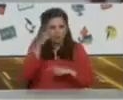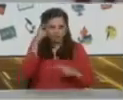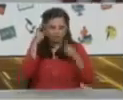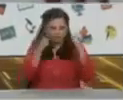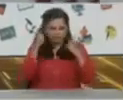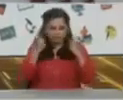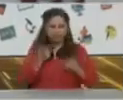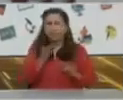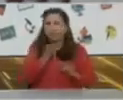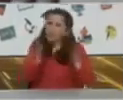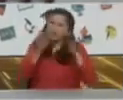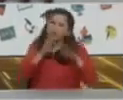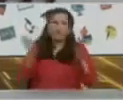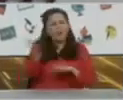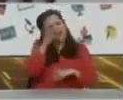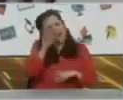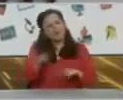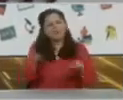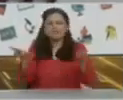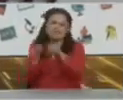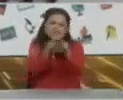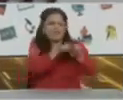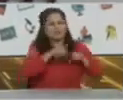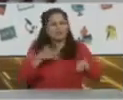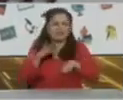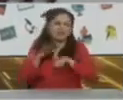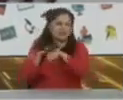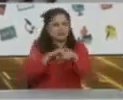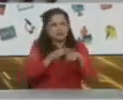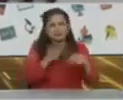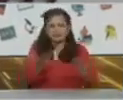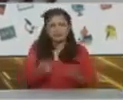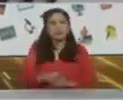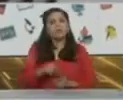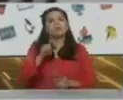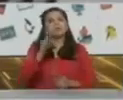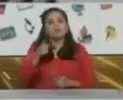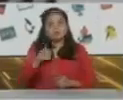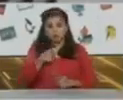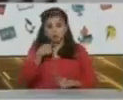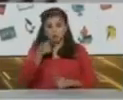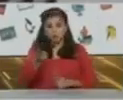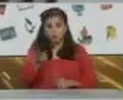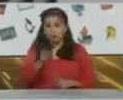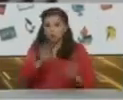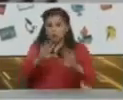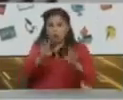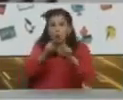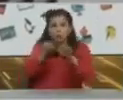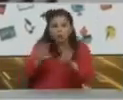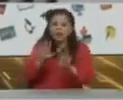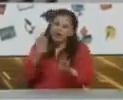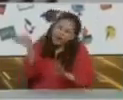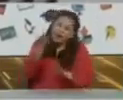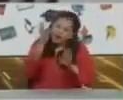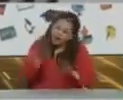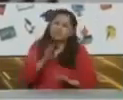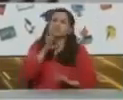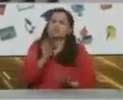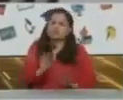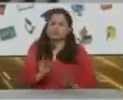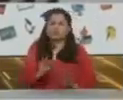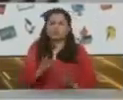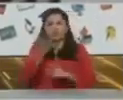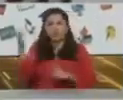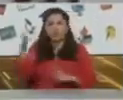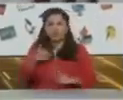ये हर बच्चे के मन में होता है, और न मैं इससे इनकार कर सकता हूं और न कोई और उससे